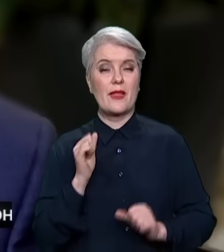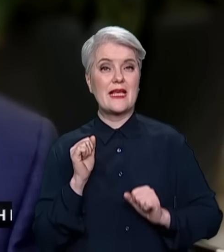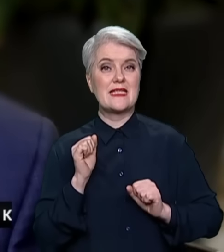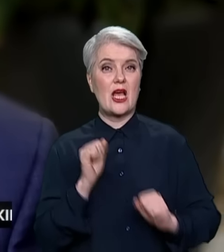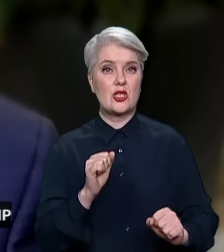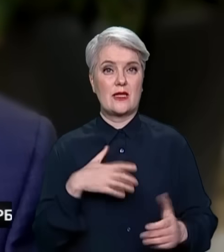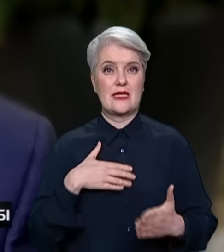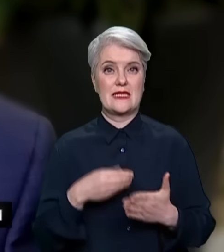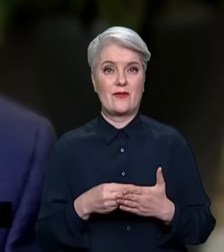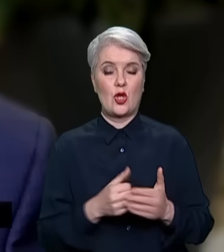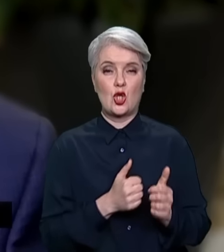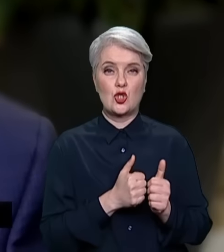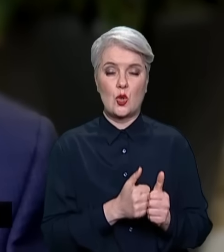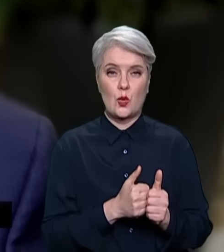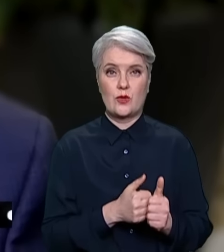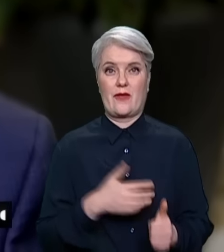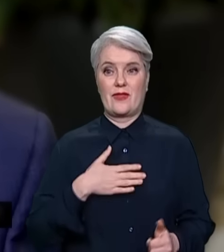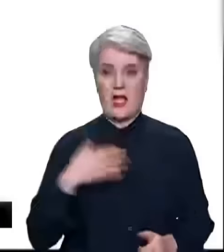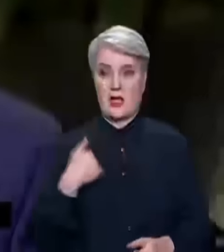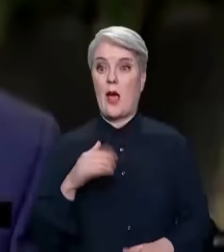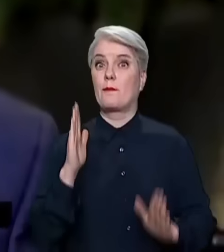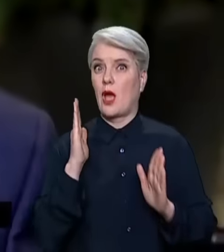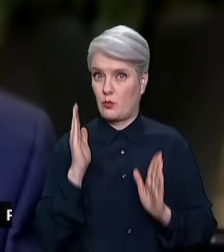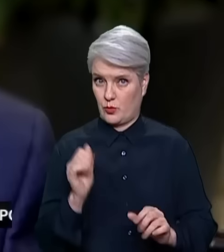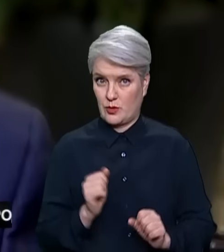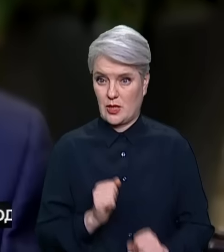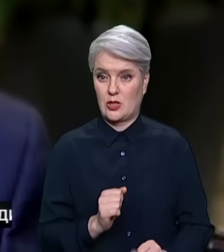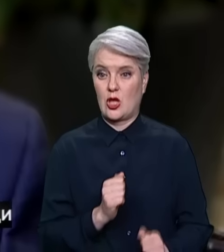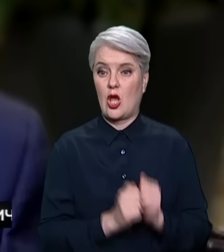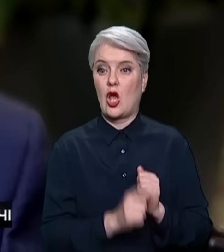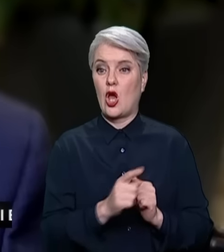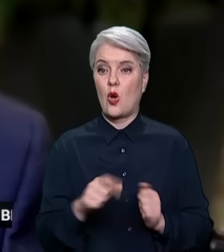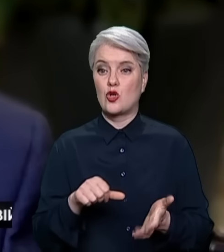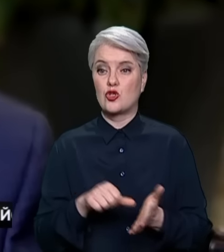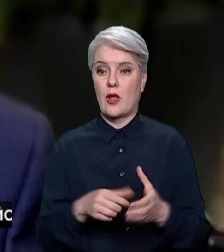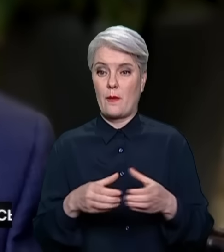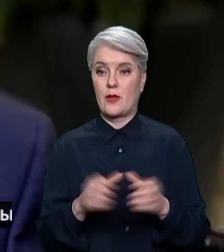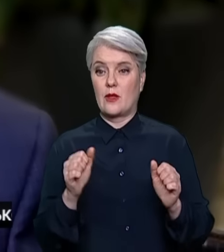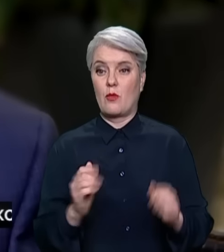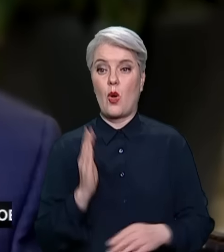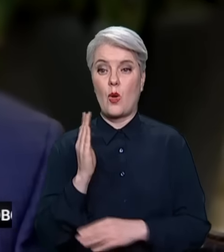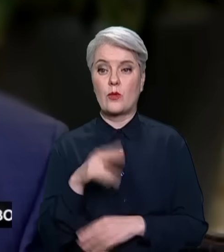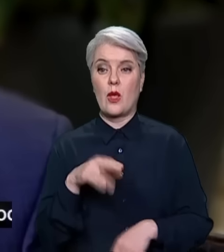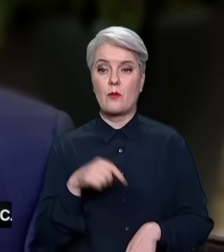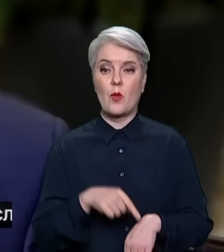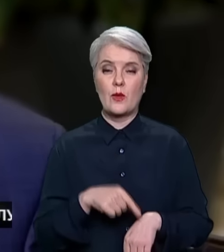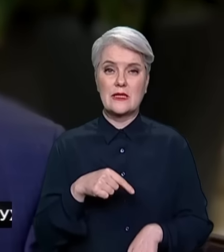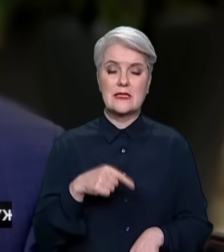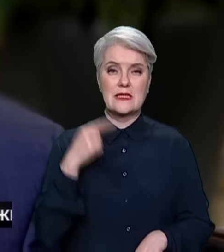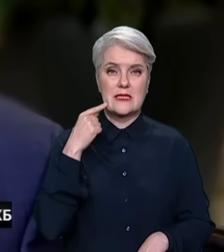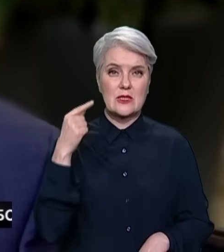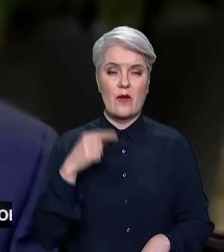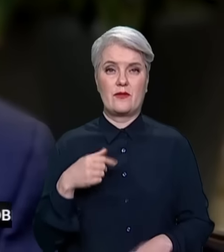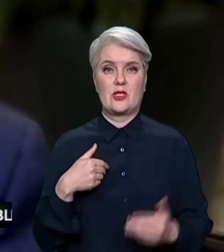захищати наші власні інтереси. І ми це зробимо. Зрештою, кожен член палати зможе проголосувати по совісті щодо всіх